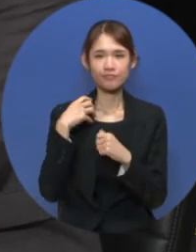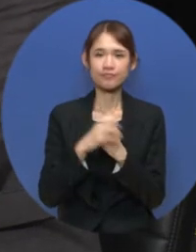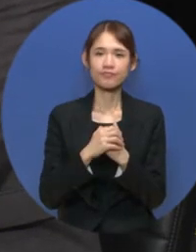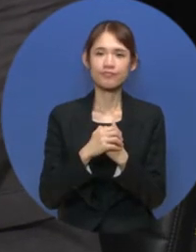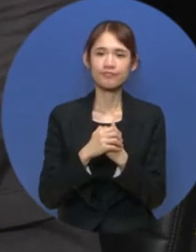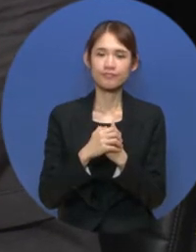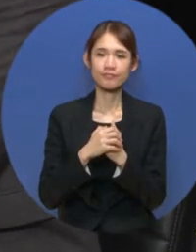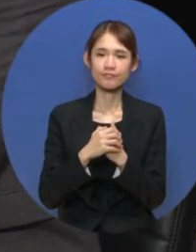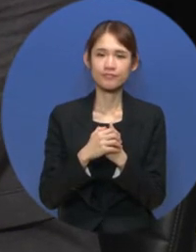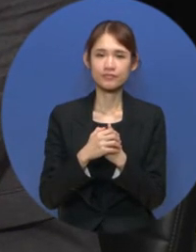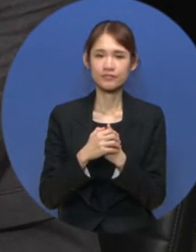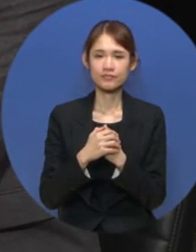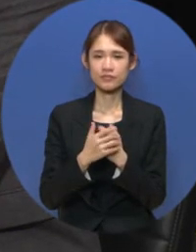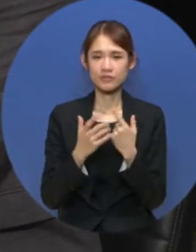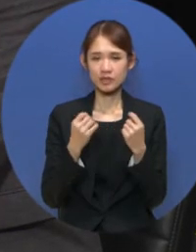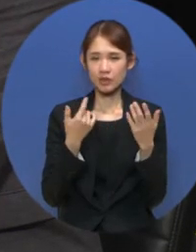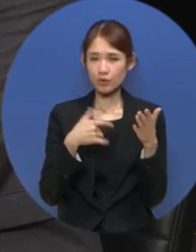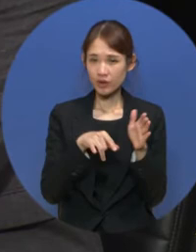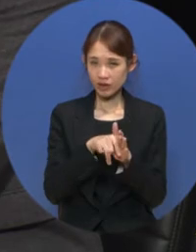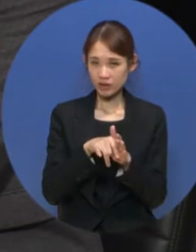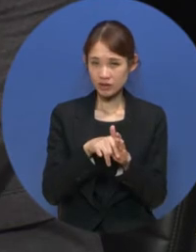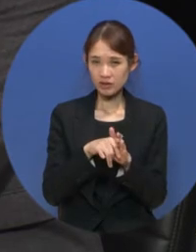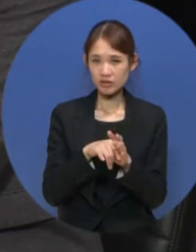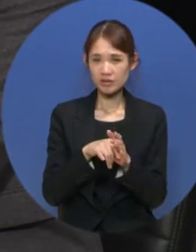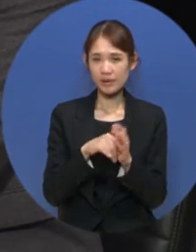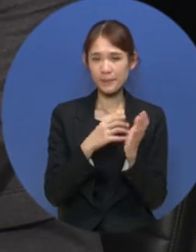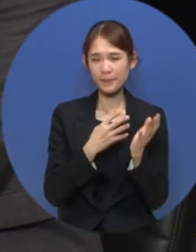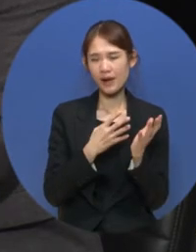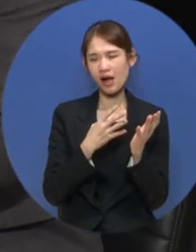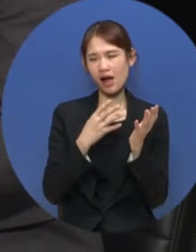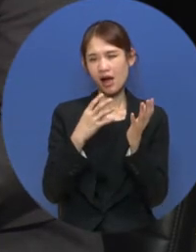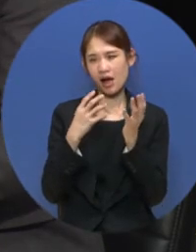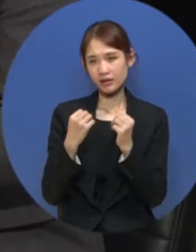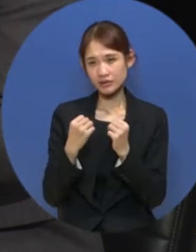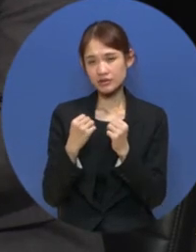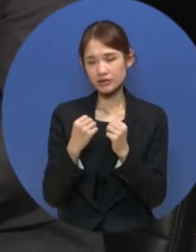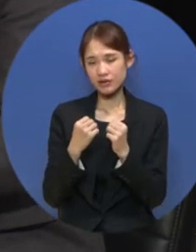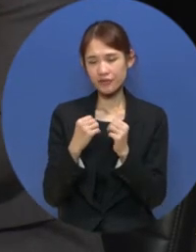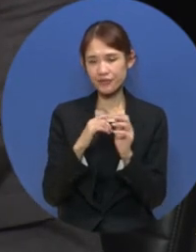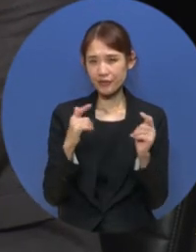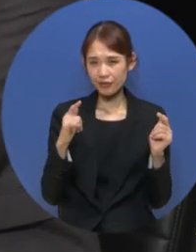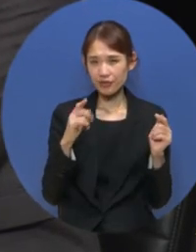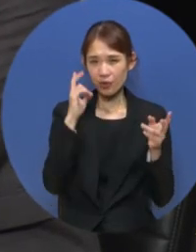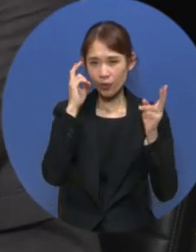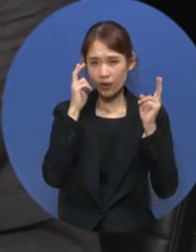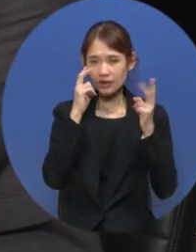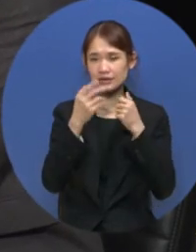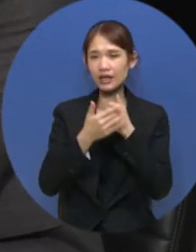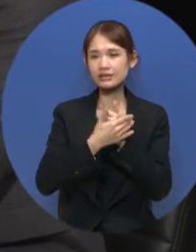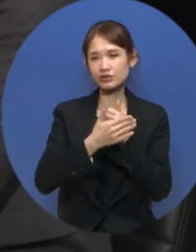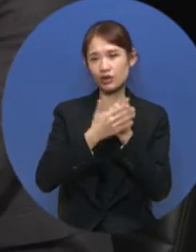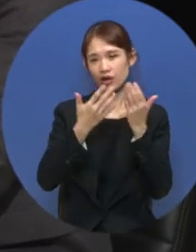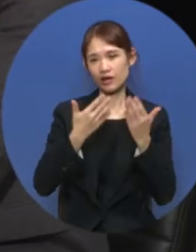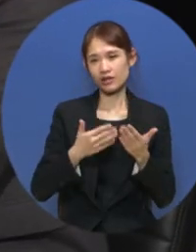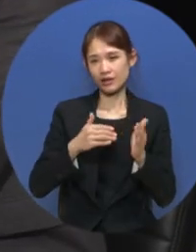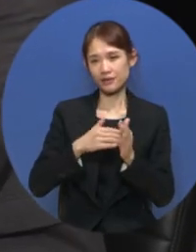미션이었고요. 그래서 그거를 위해서 사실 저희가 이제 좀 많은 부분들을 이제 회사에서 지원을 받고 있습니다. 아, 네.